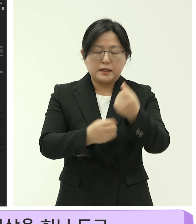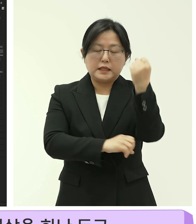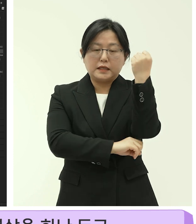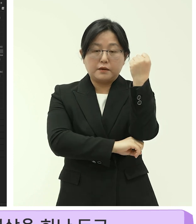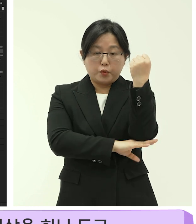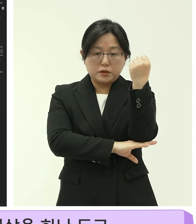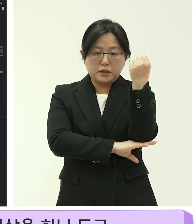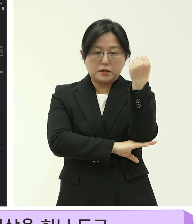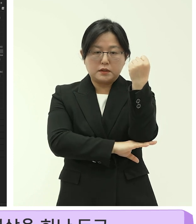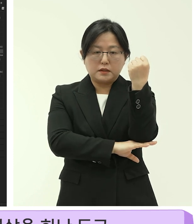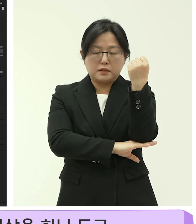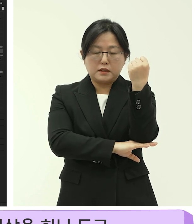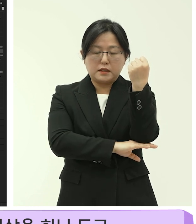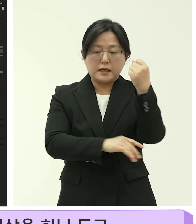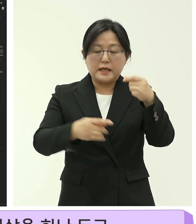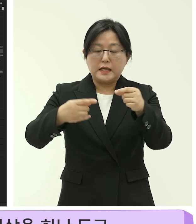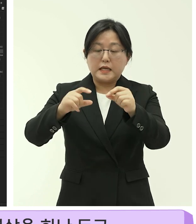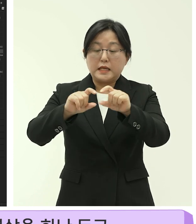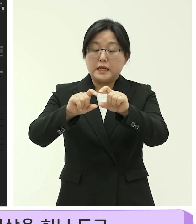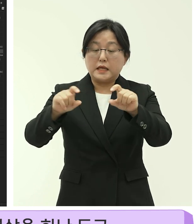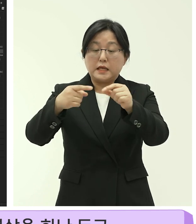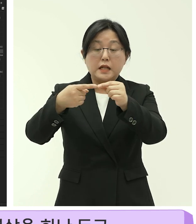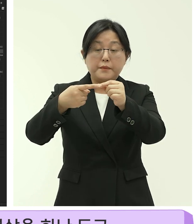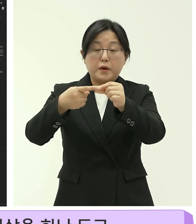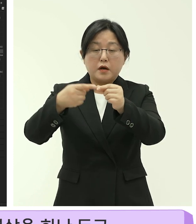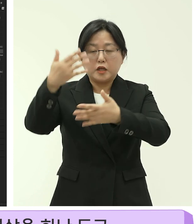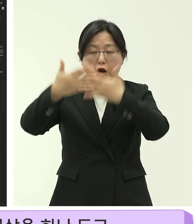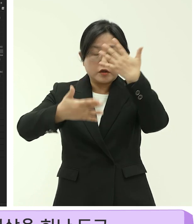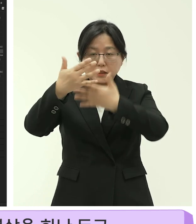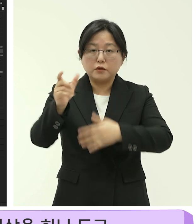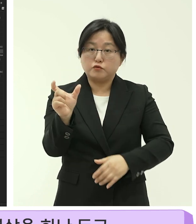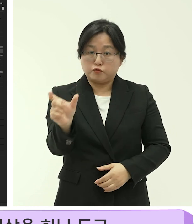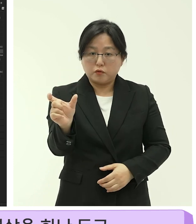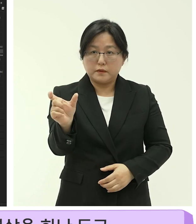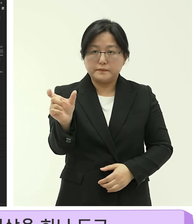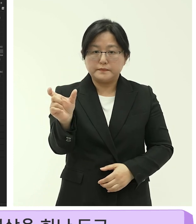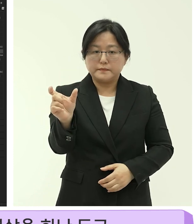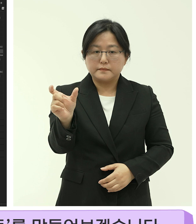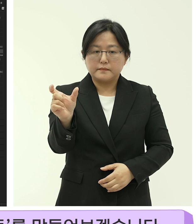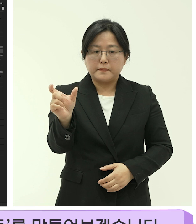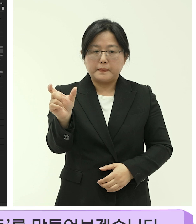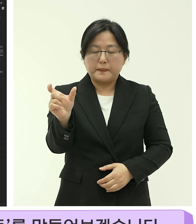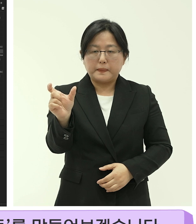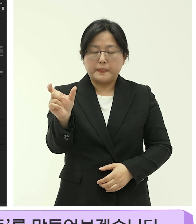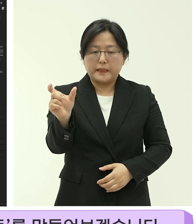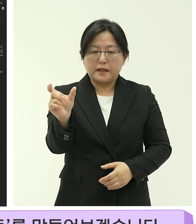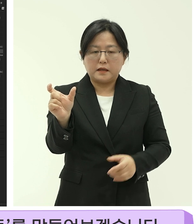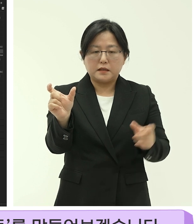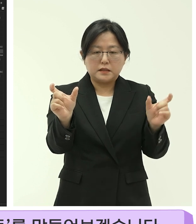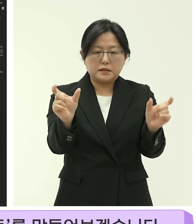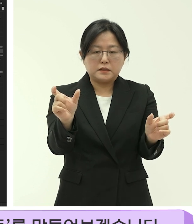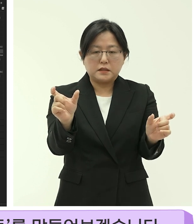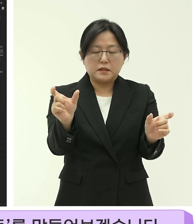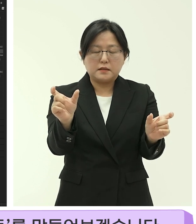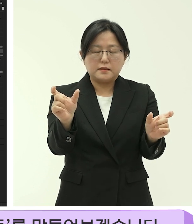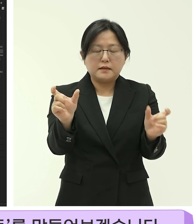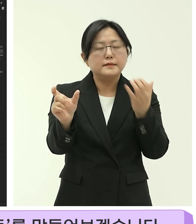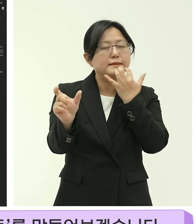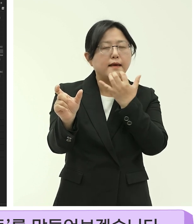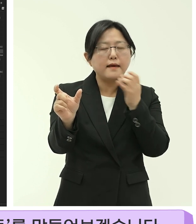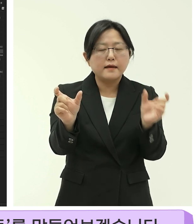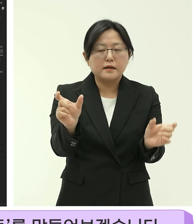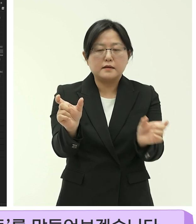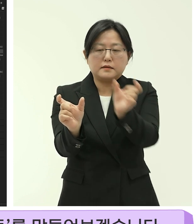들어 제가 기본적으로 1번 트랙에 영상을 하나 두고 2번 트랙에 어떤